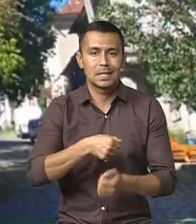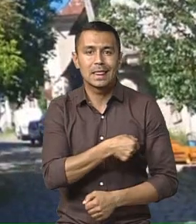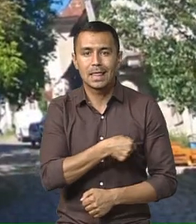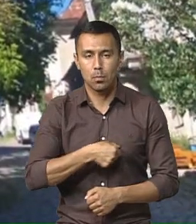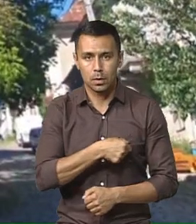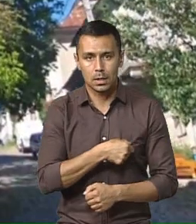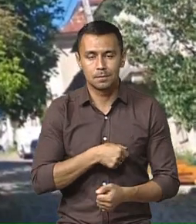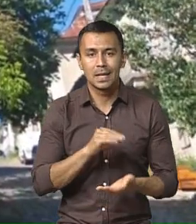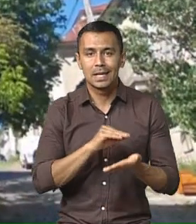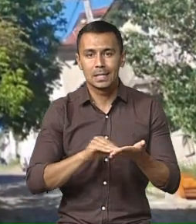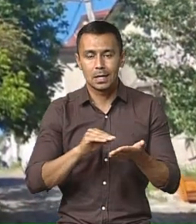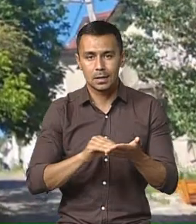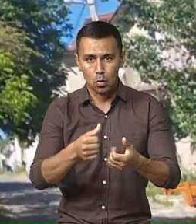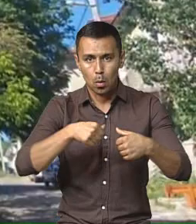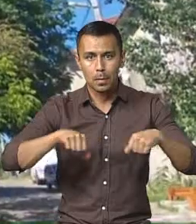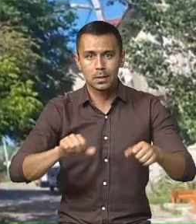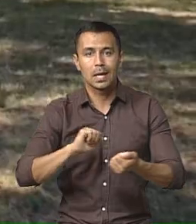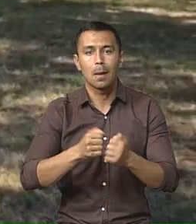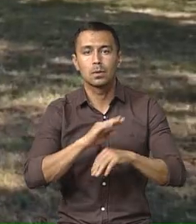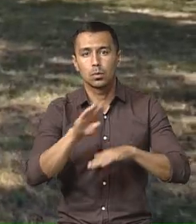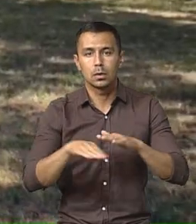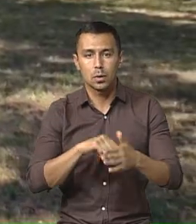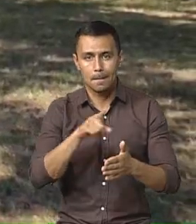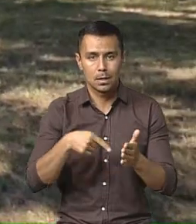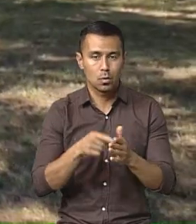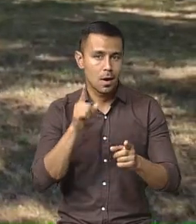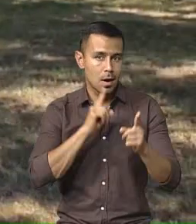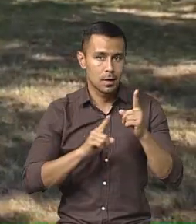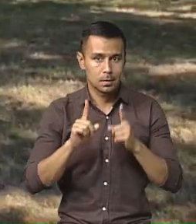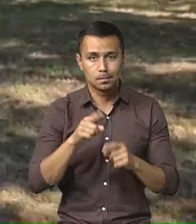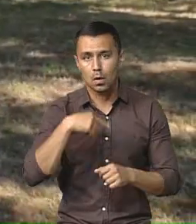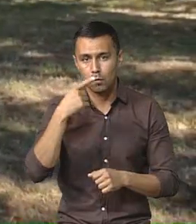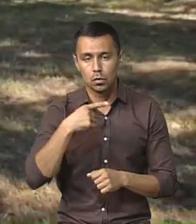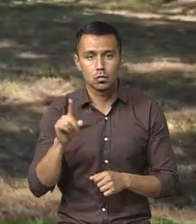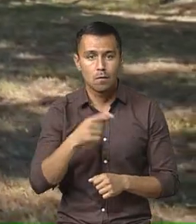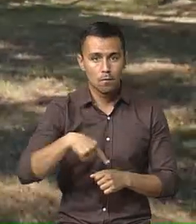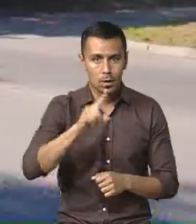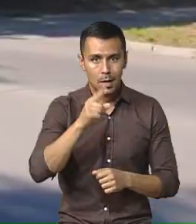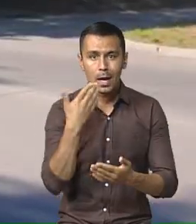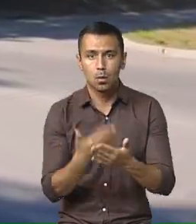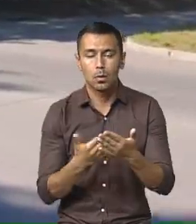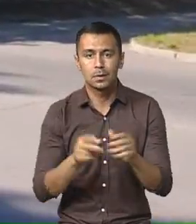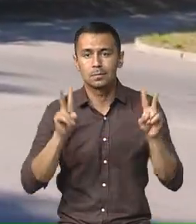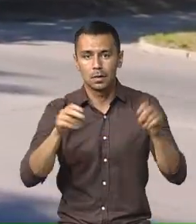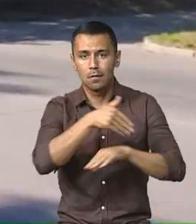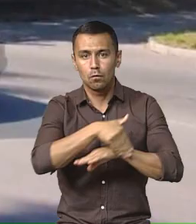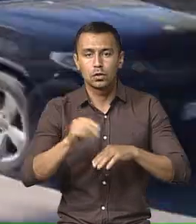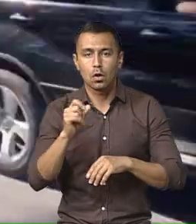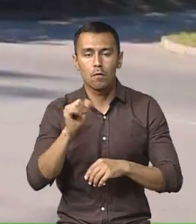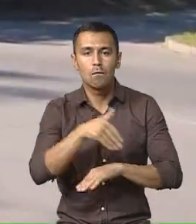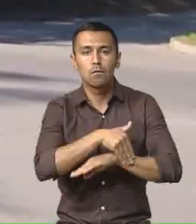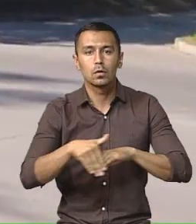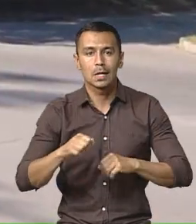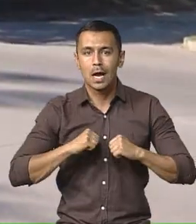депутатів. Секретар топонімічної комісії Кам'янець-Подільської міської ради Андрій Павловський каже, що вони рекомендували назвати вулицю Чехова